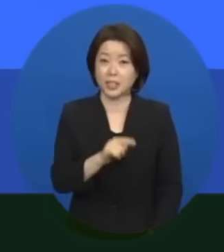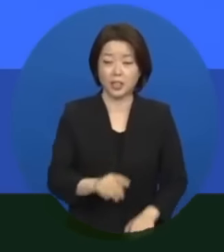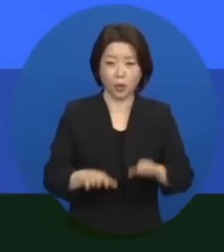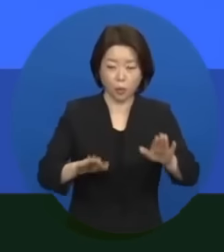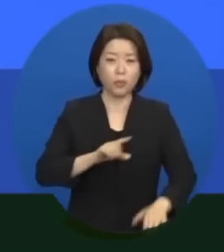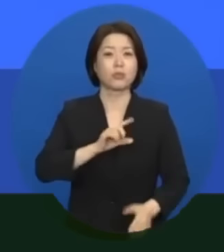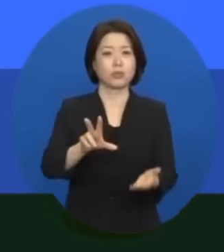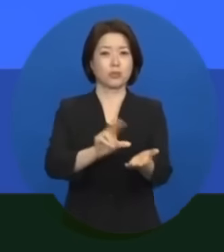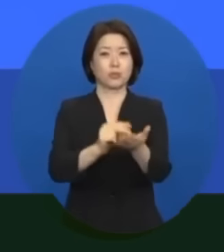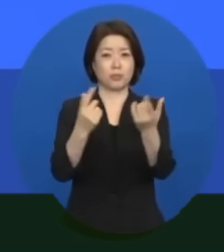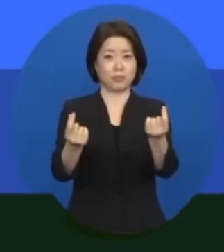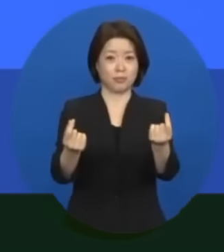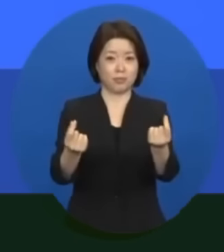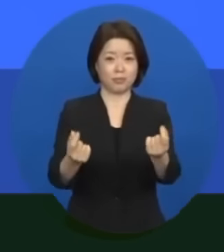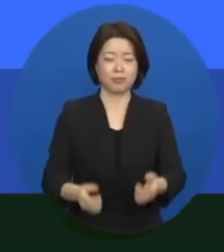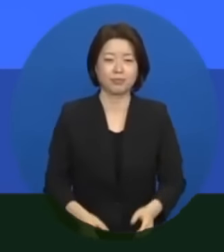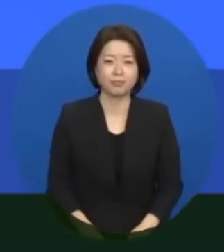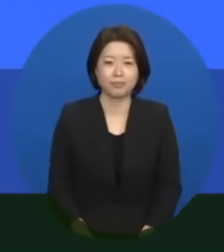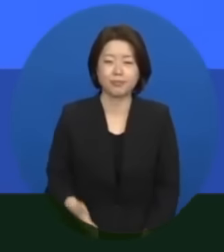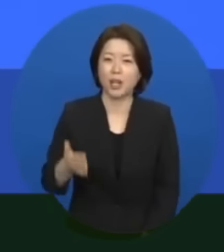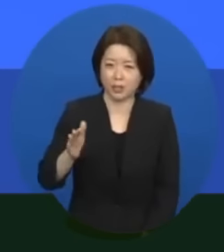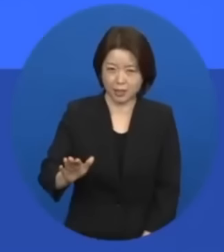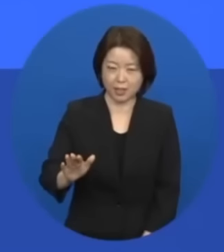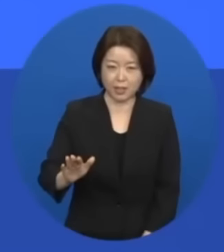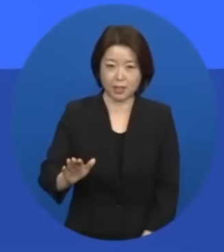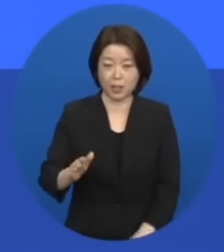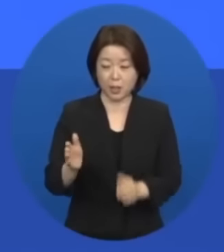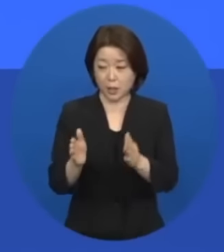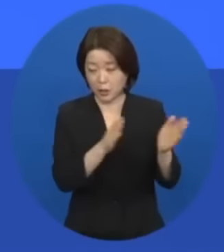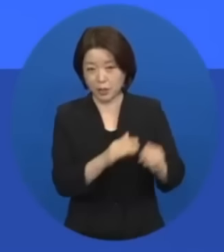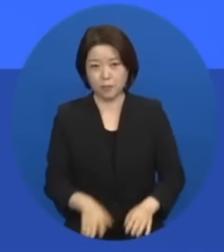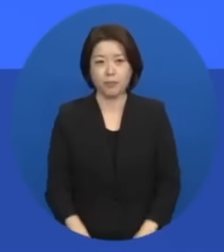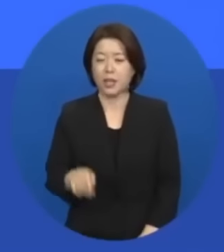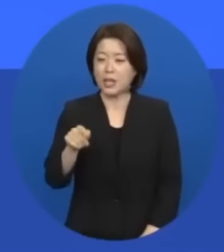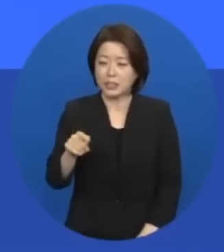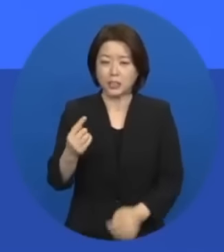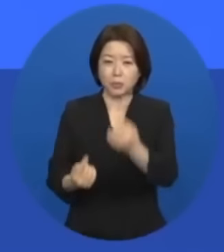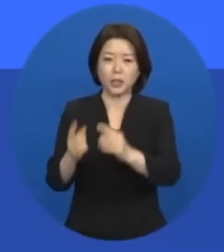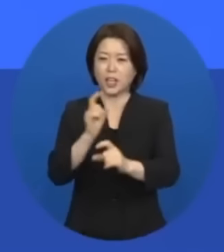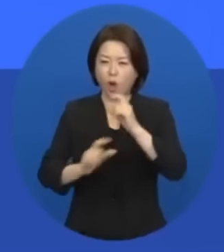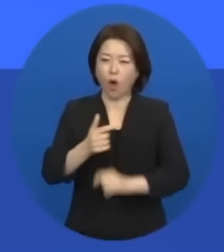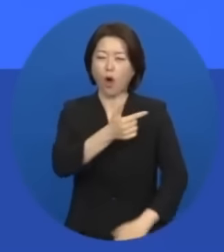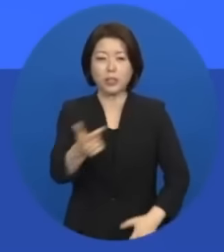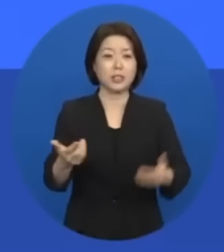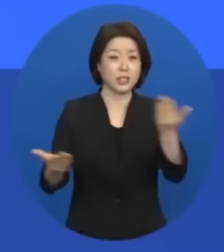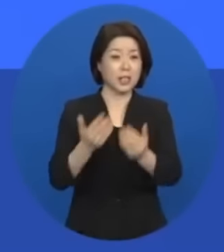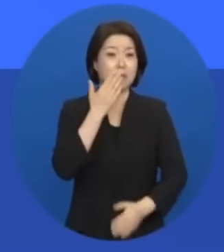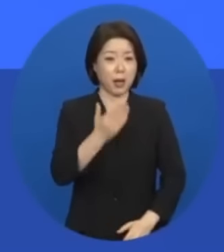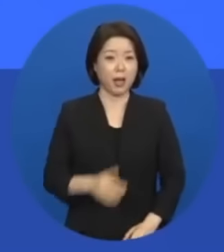주제입니다 근데에 보면 또한 그보다 큰일도 하리니이는가